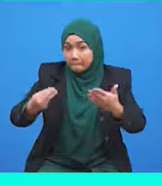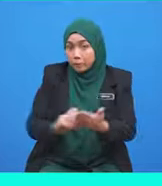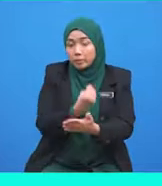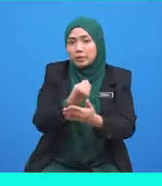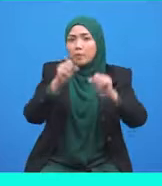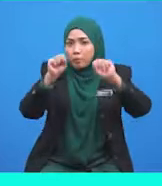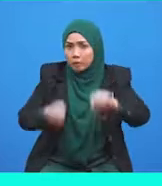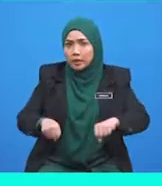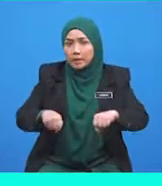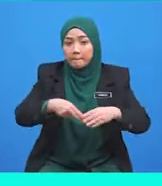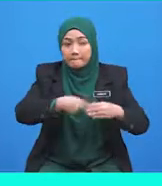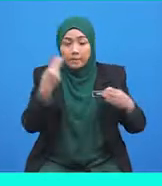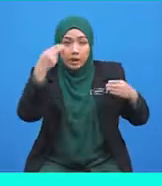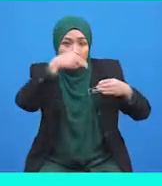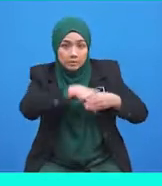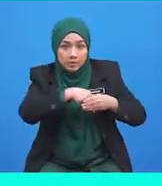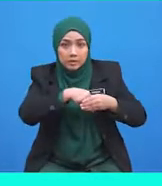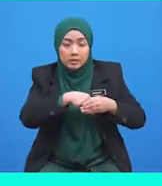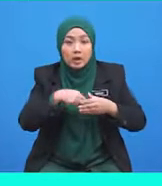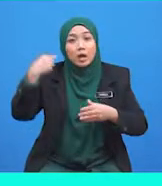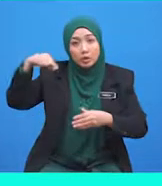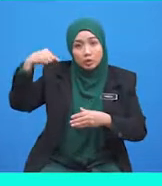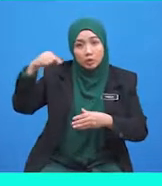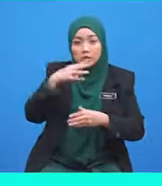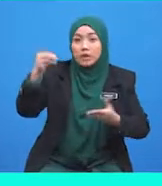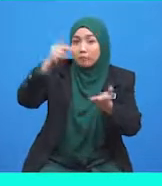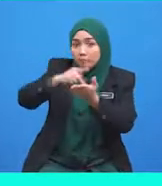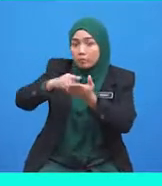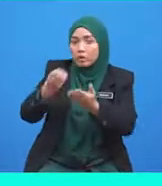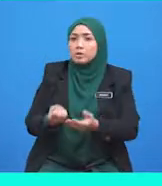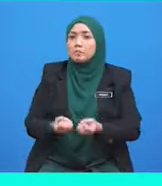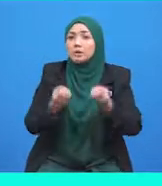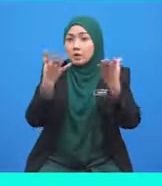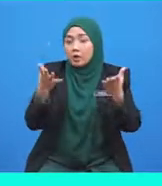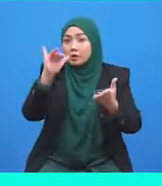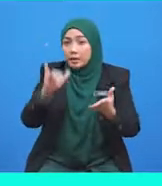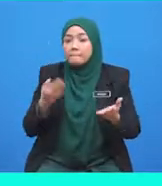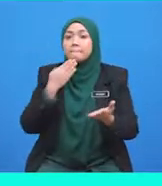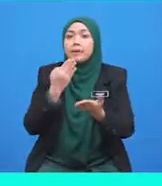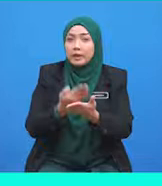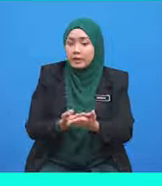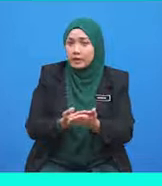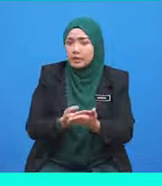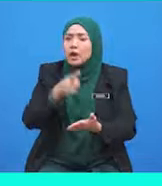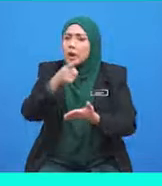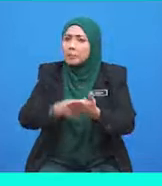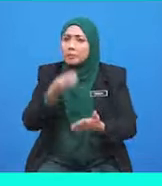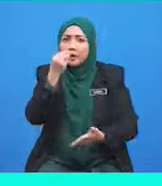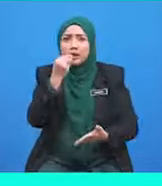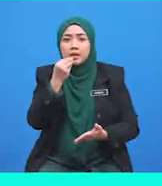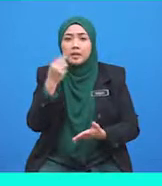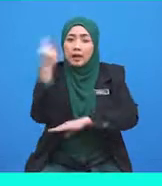mampu menghasilkan kualiti dan kuantiti yang lebih baik. Apa makanan harian yang kita semua